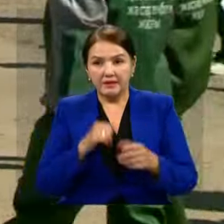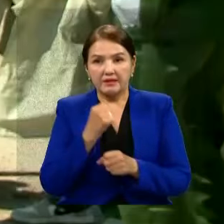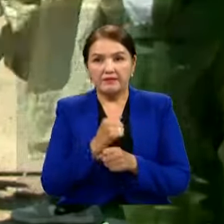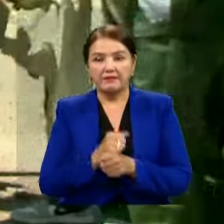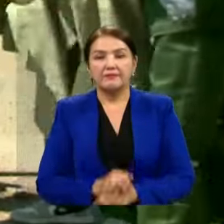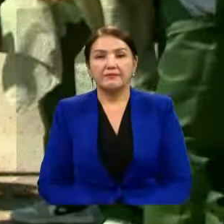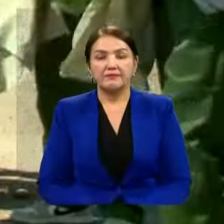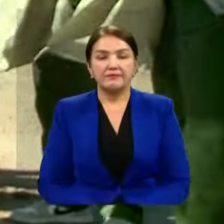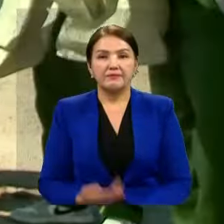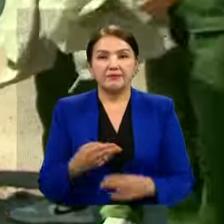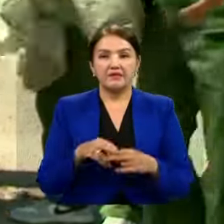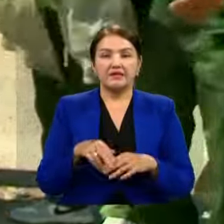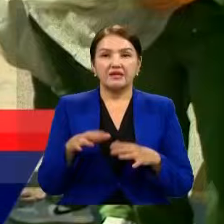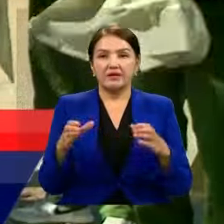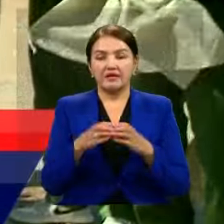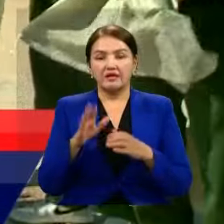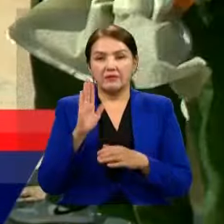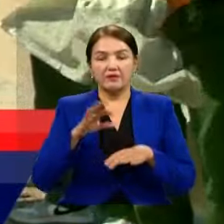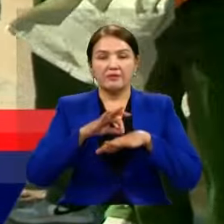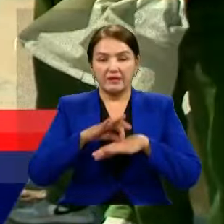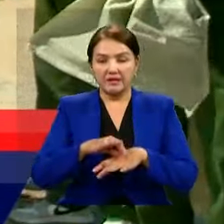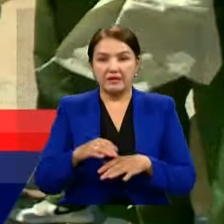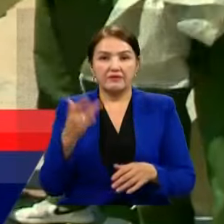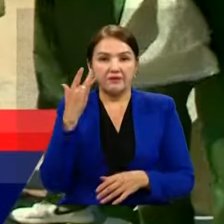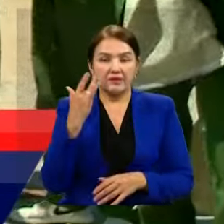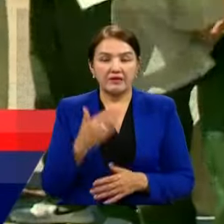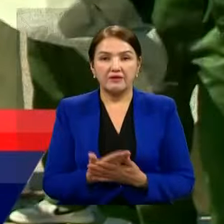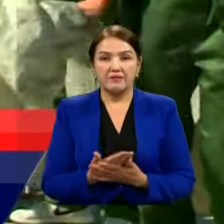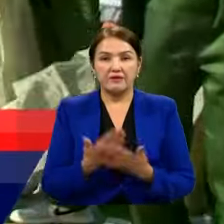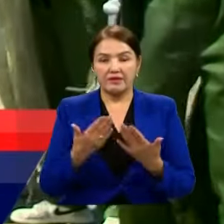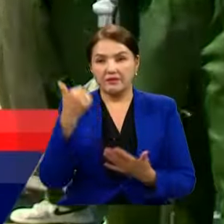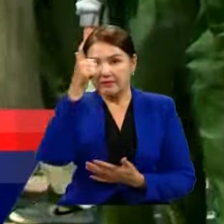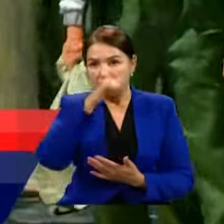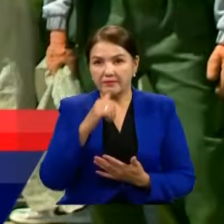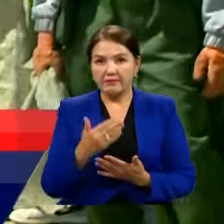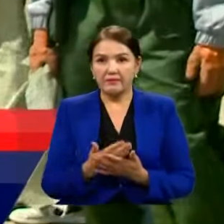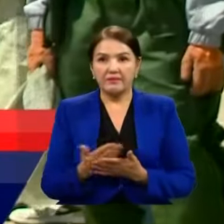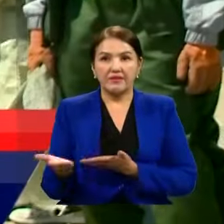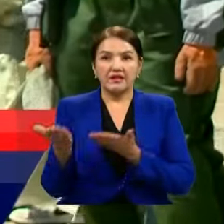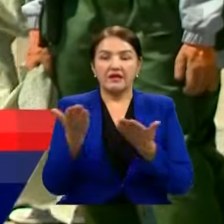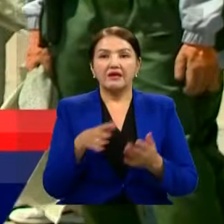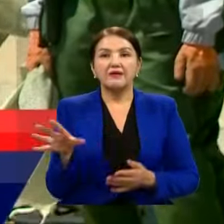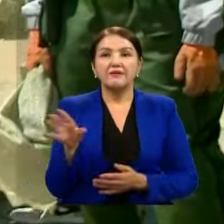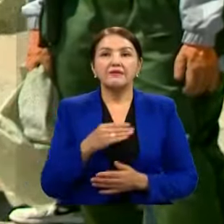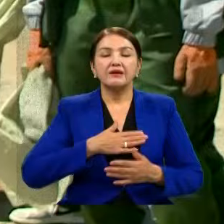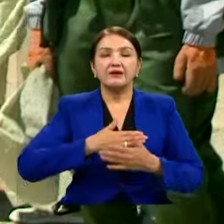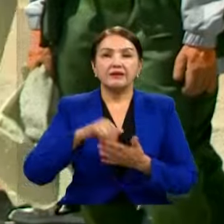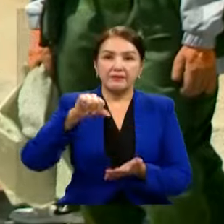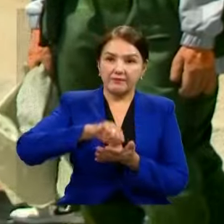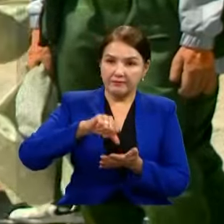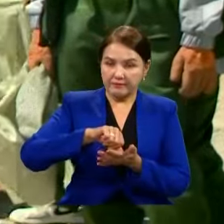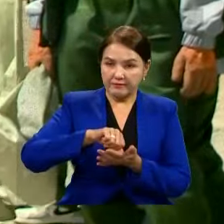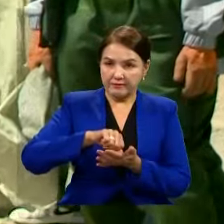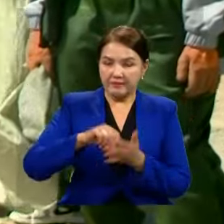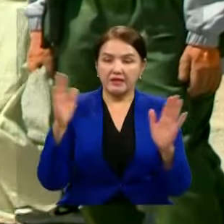работы. Эти акции будут проходить на постоянной основе, регулярно в течение года. Приглашаем всех активно подключаться